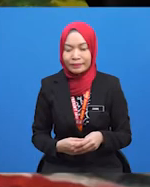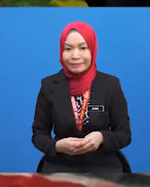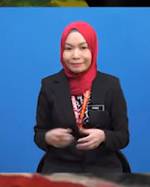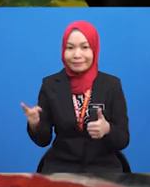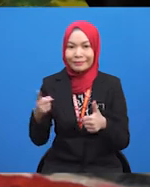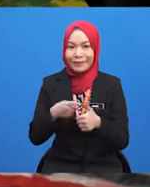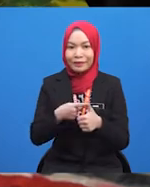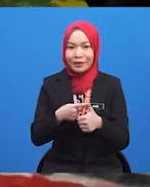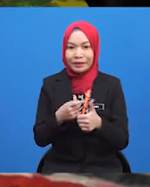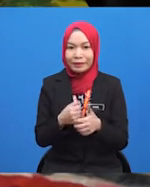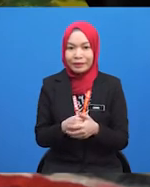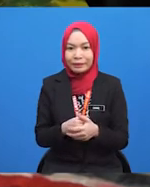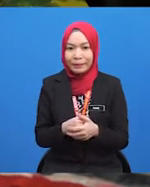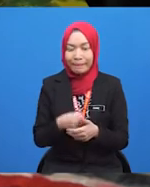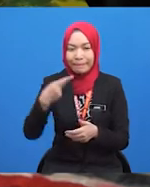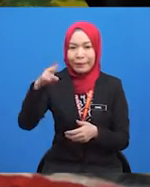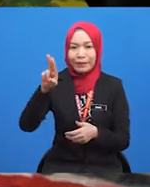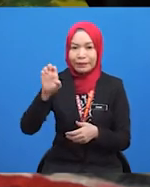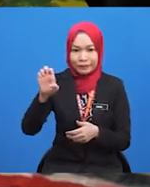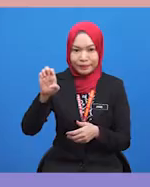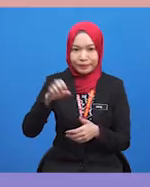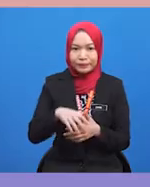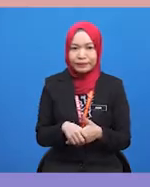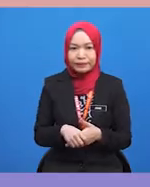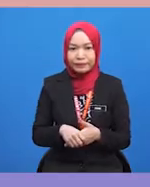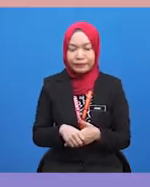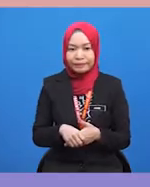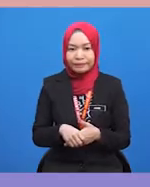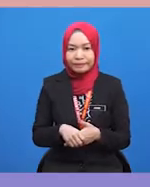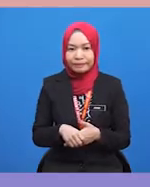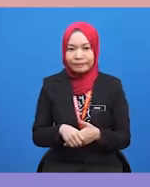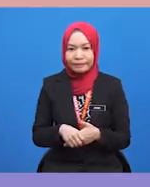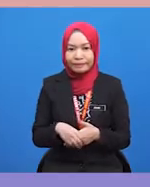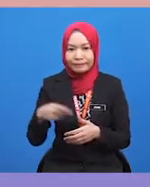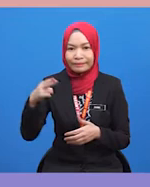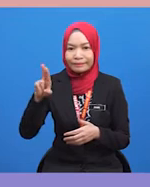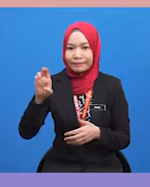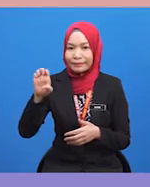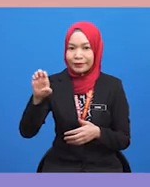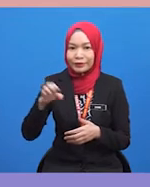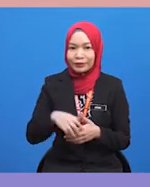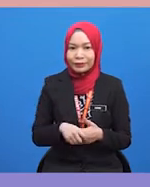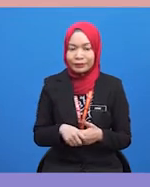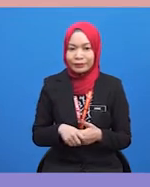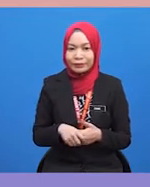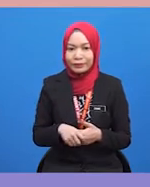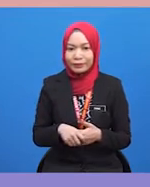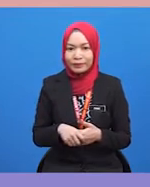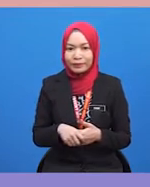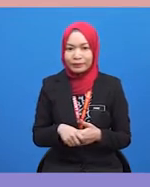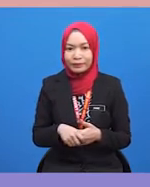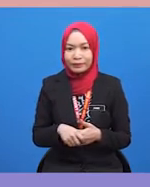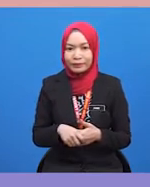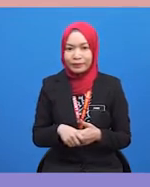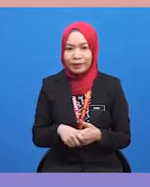Pertama, hue. Hue adalah kedudukan pada rona warna dan